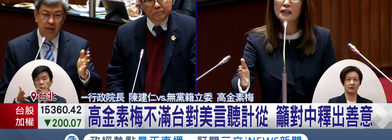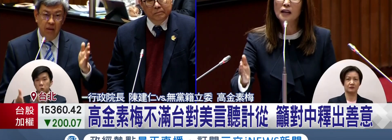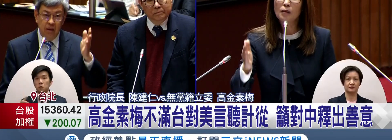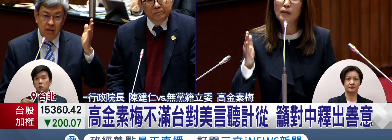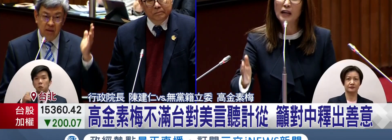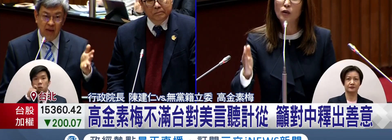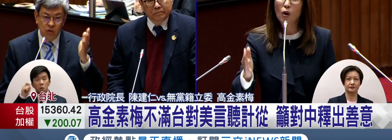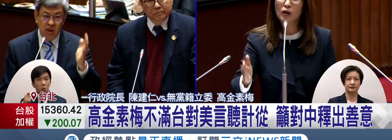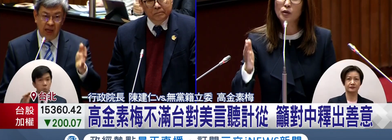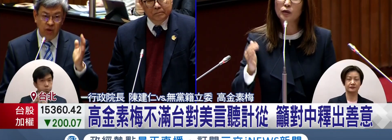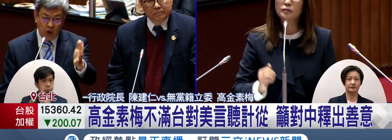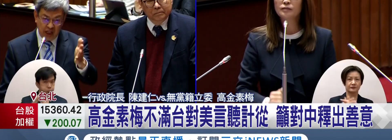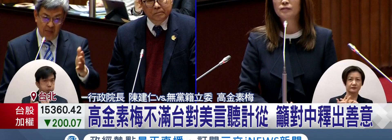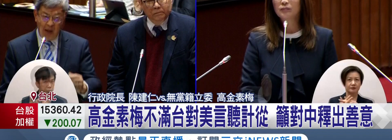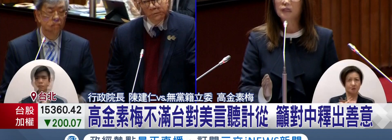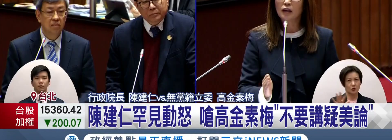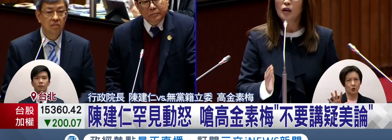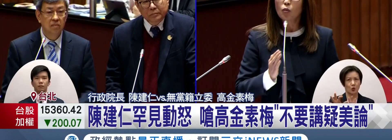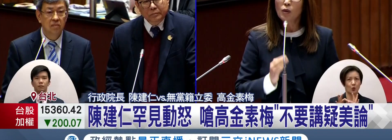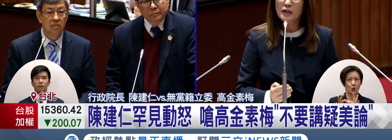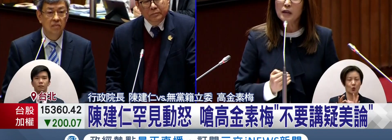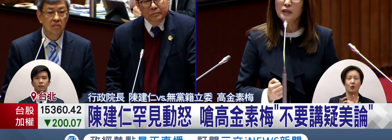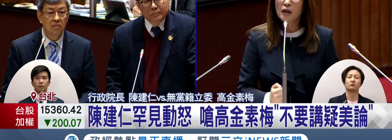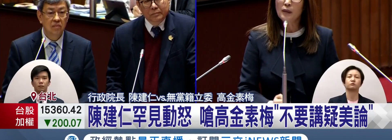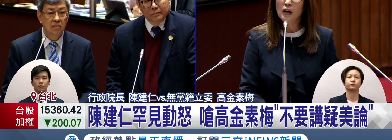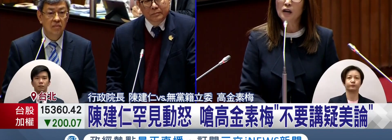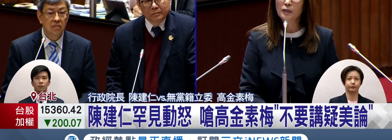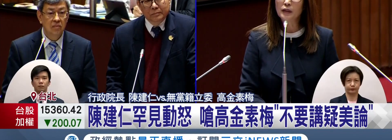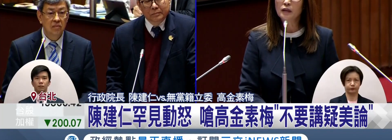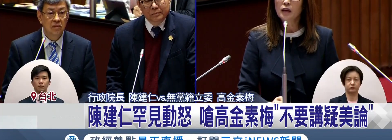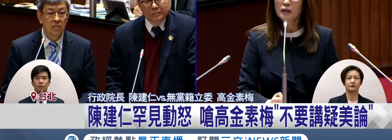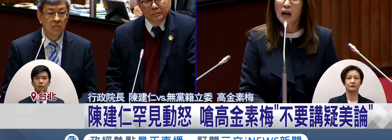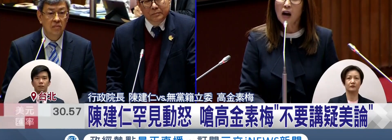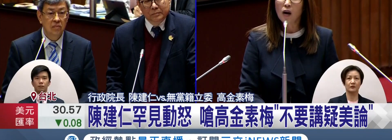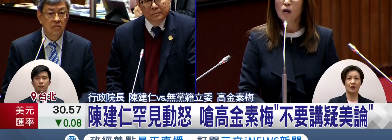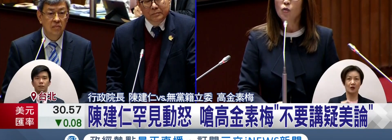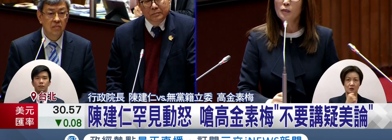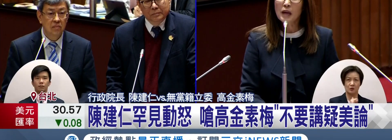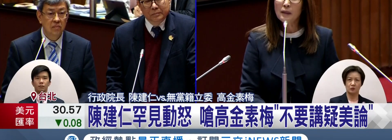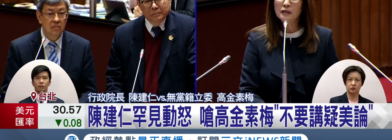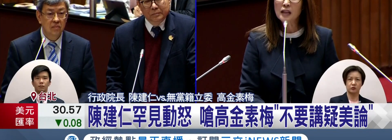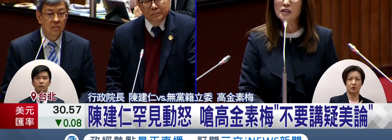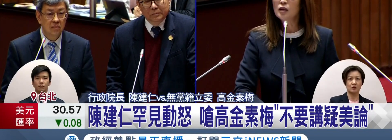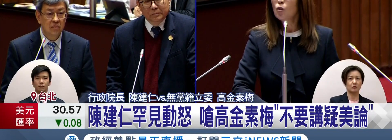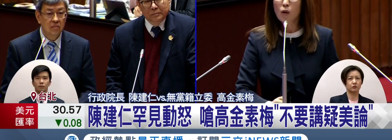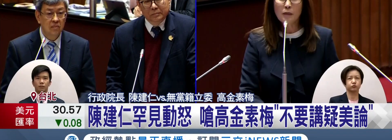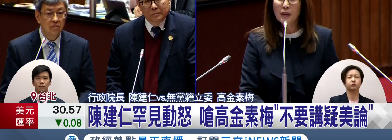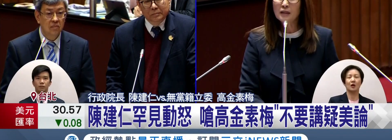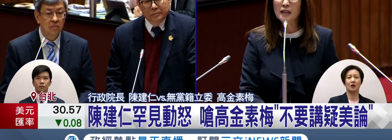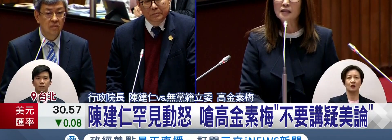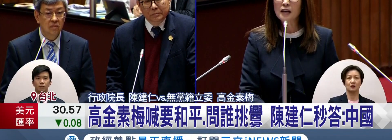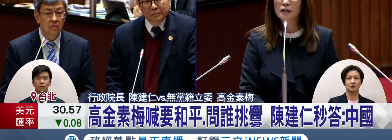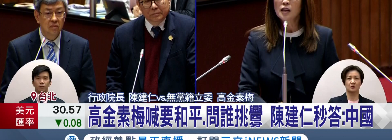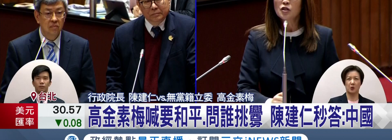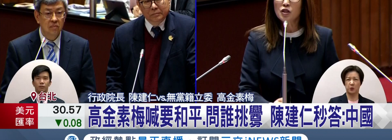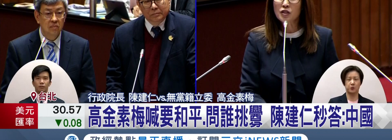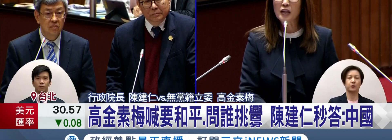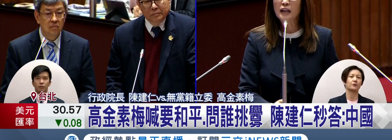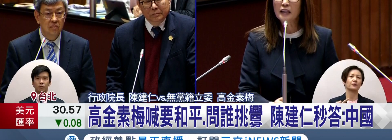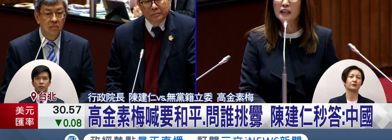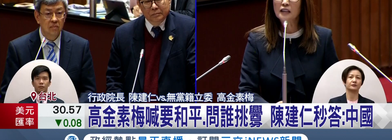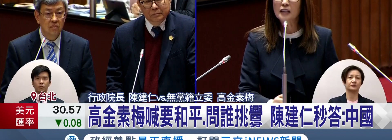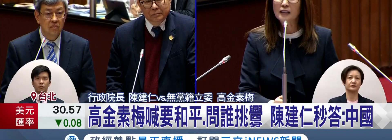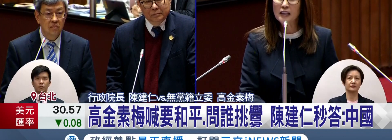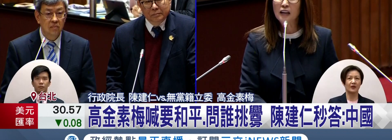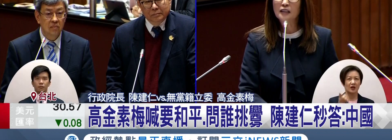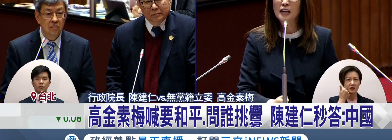的一个美国， 让乌克兰投降吗？ 我们人民要不要和平？要。我们要不要战争？我们不要战争。是谁